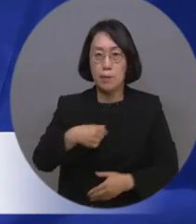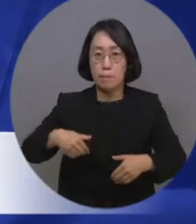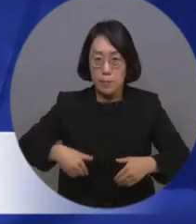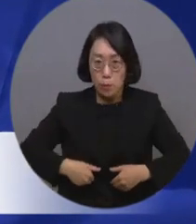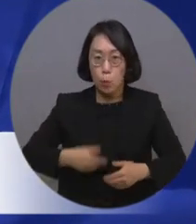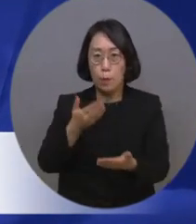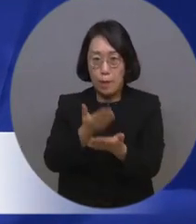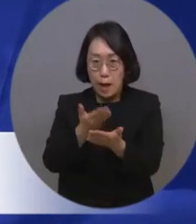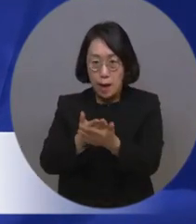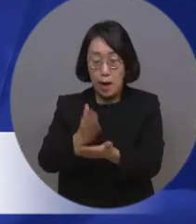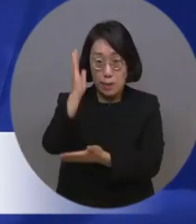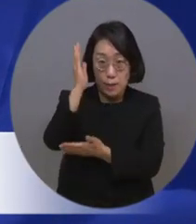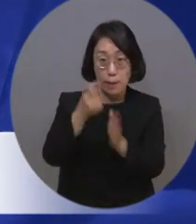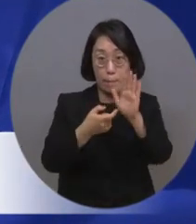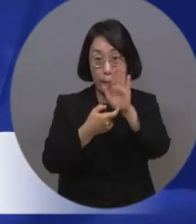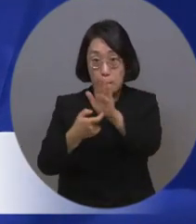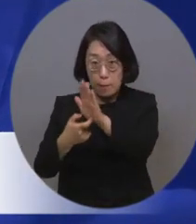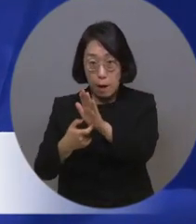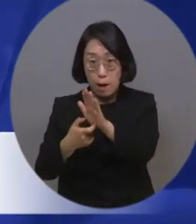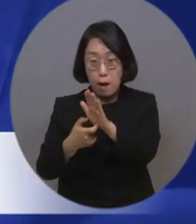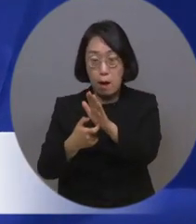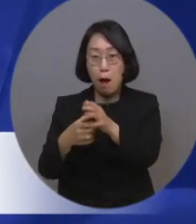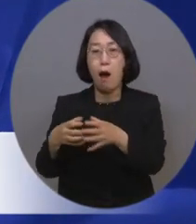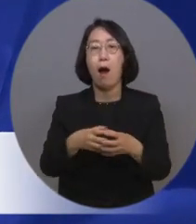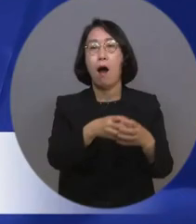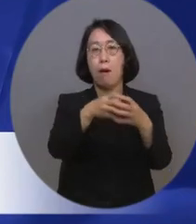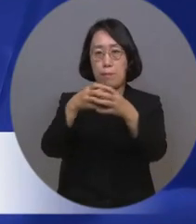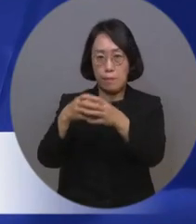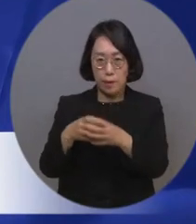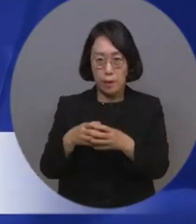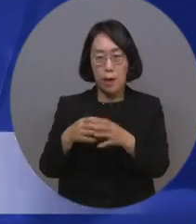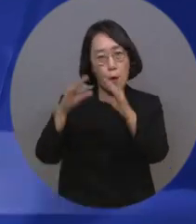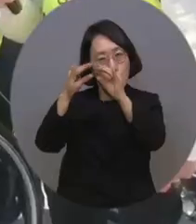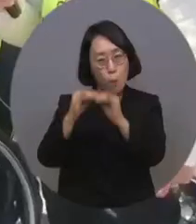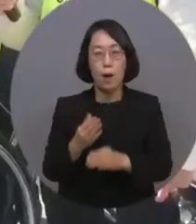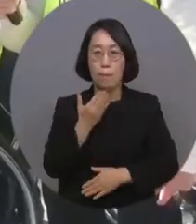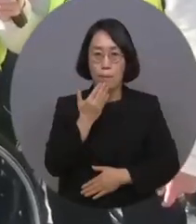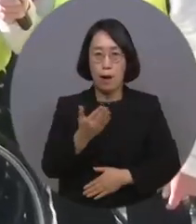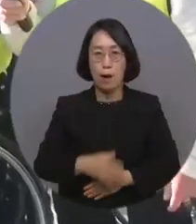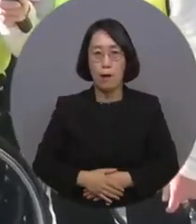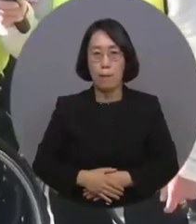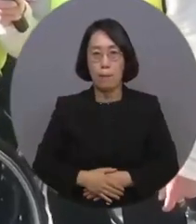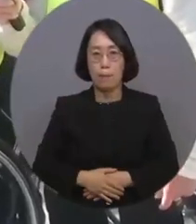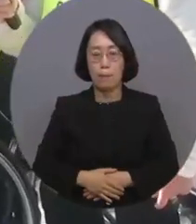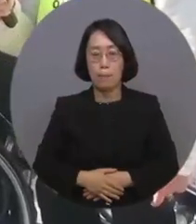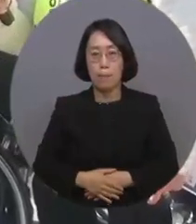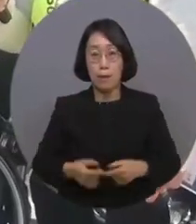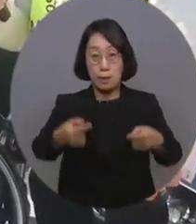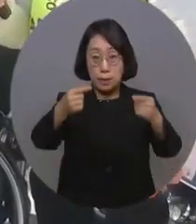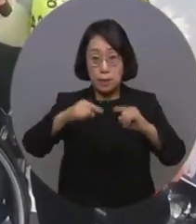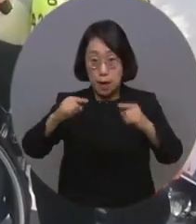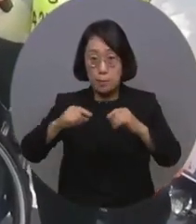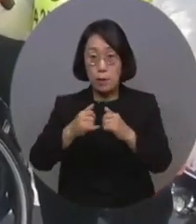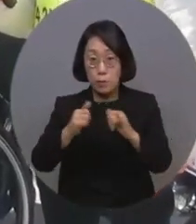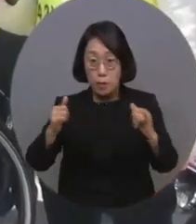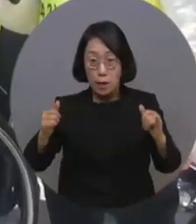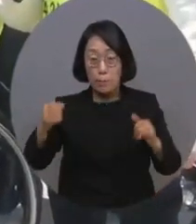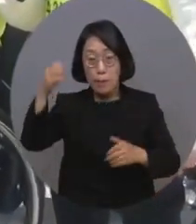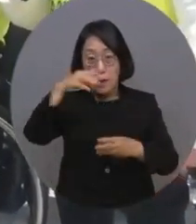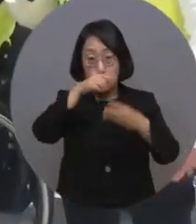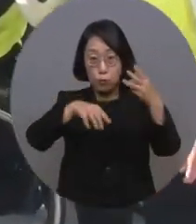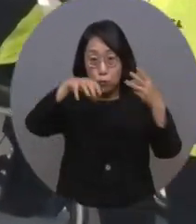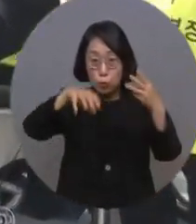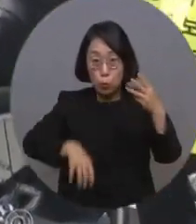함께 해야지만 우리 비장애인들도 많이 공감하고 인식을 할 거라고 생각합니다. 참여한 장애인 시민들은 양주시